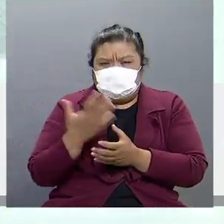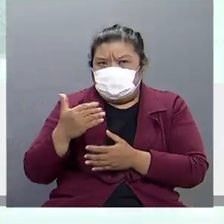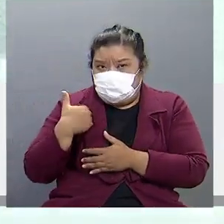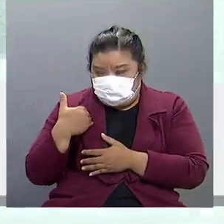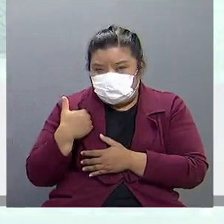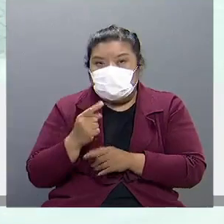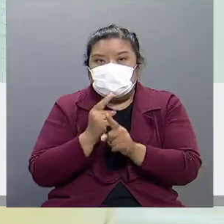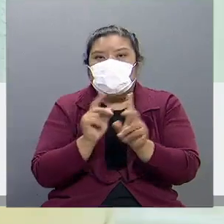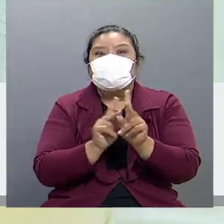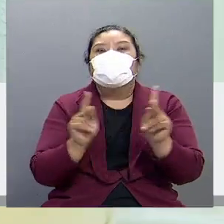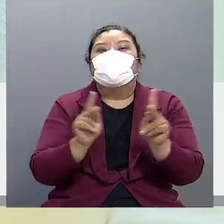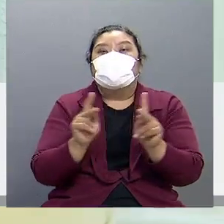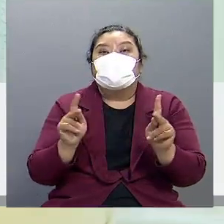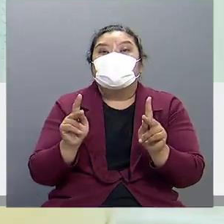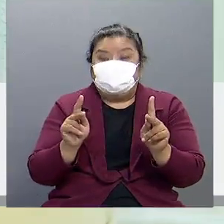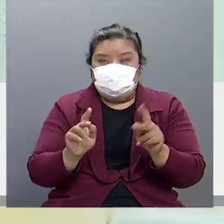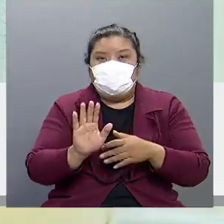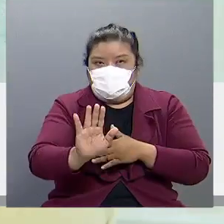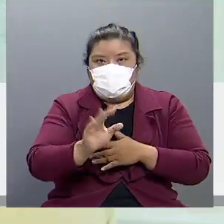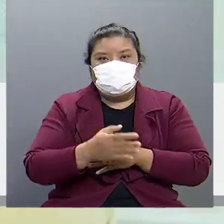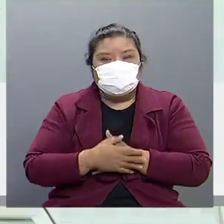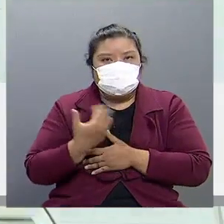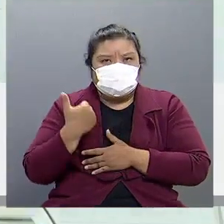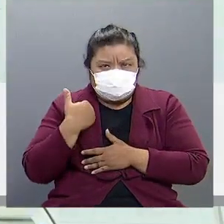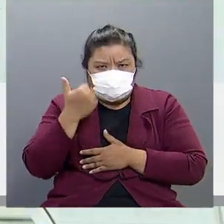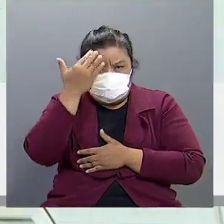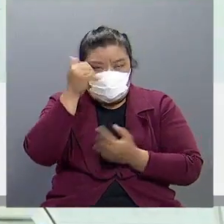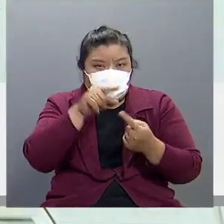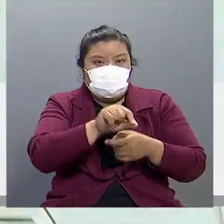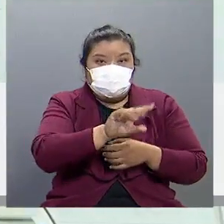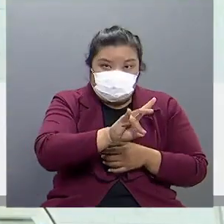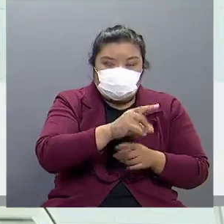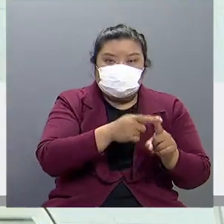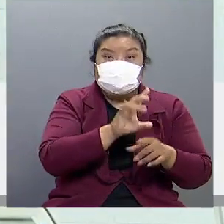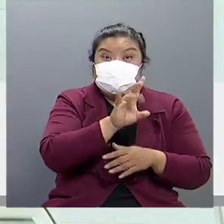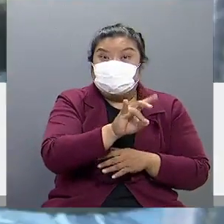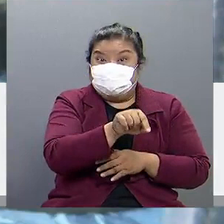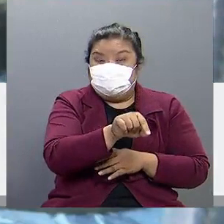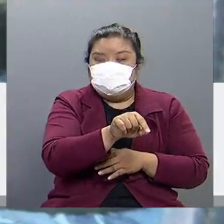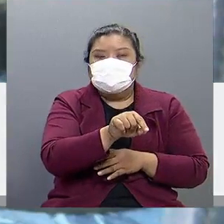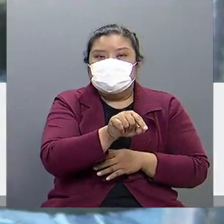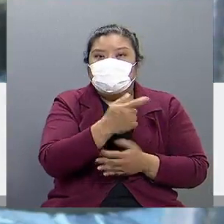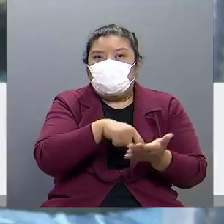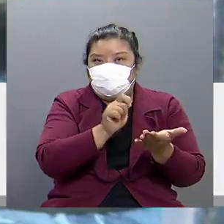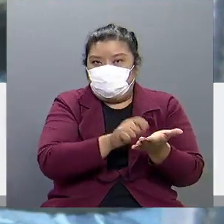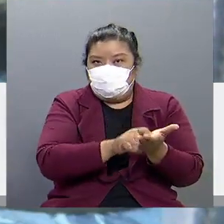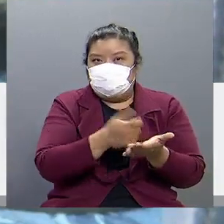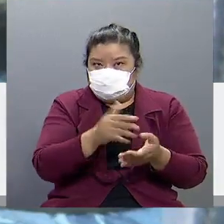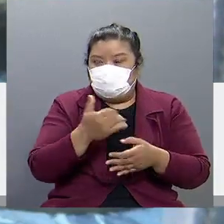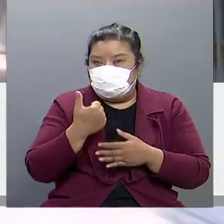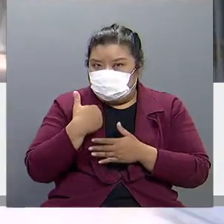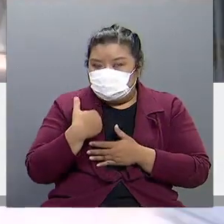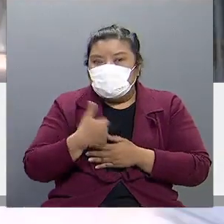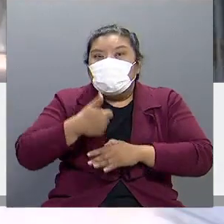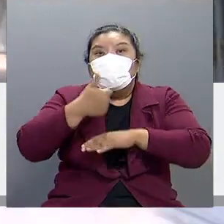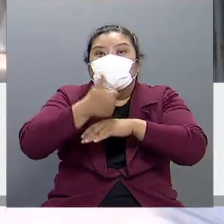กิจการพลังงานที่ออกมาเมื่อ27กรกฎาคมที่ผ่านมาค่ะซึ่งก็มีรายงานว่าผู้บริหารในรัฐบาลได้